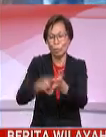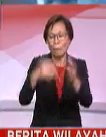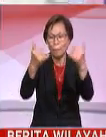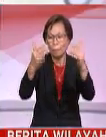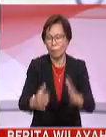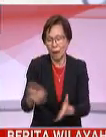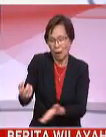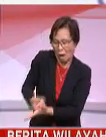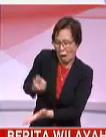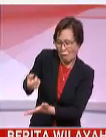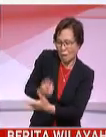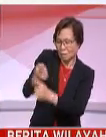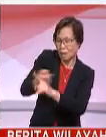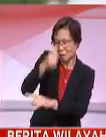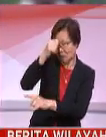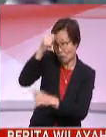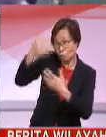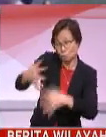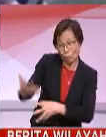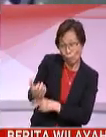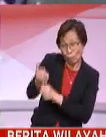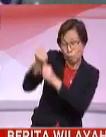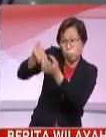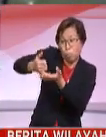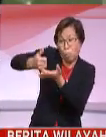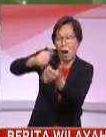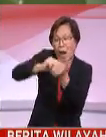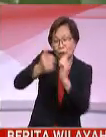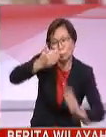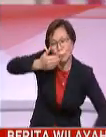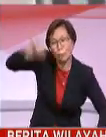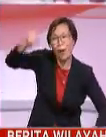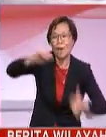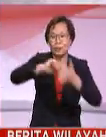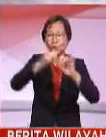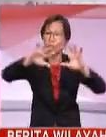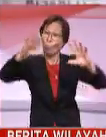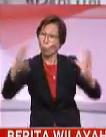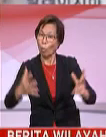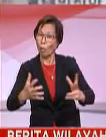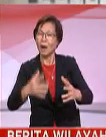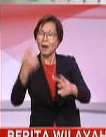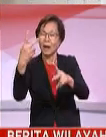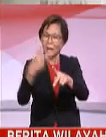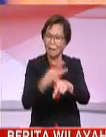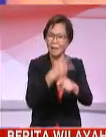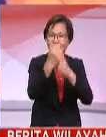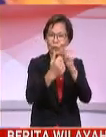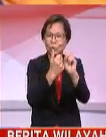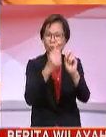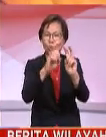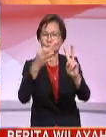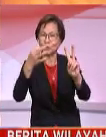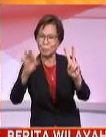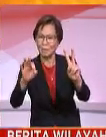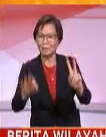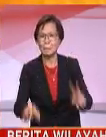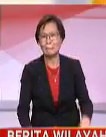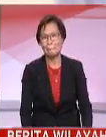dari India, Ritu Pani, pernah memenangi anugerah atlet terbaik sukan dunia bagi edisi 2019.